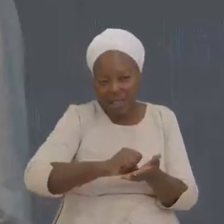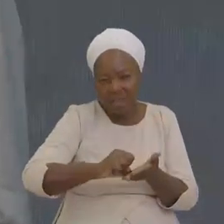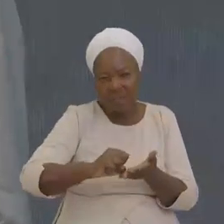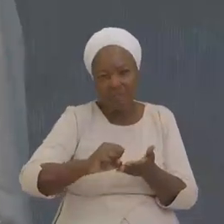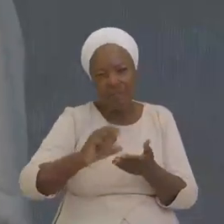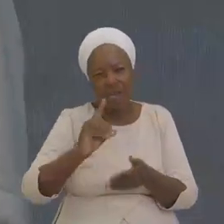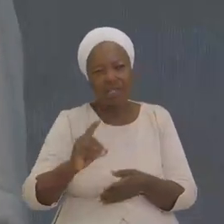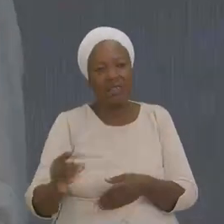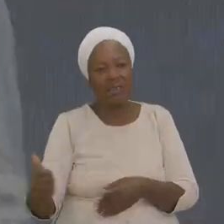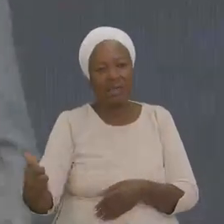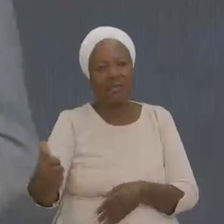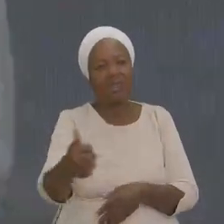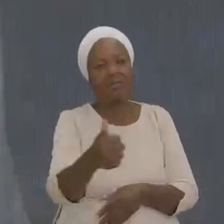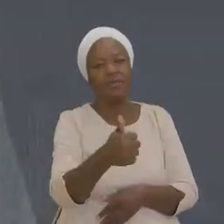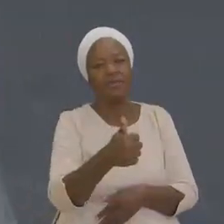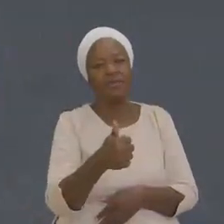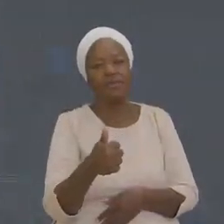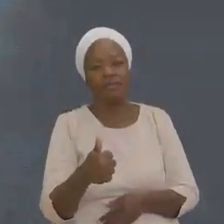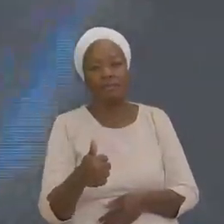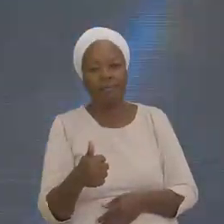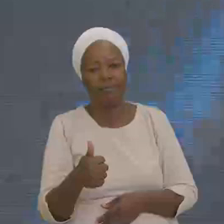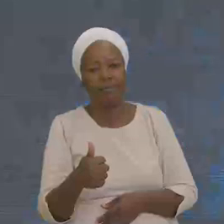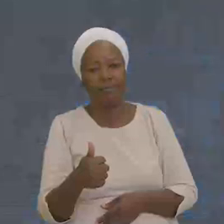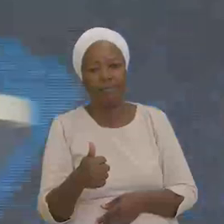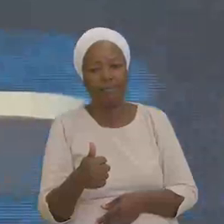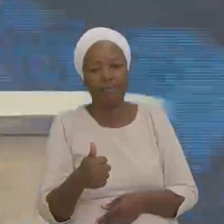et après s'être sanctifié,